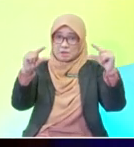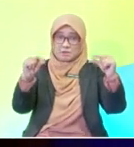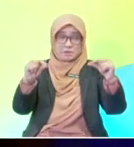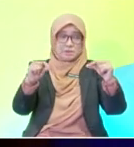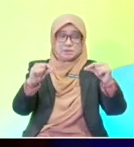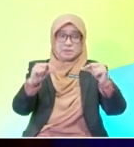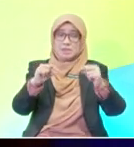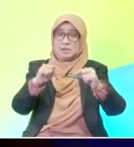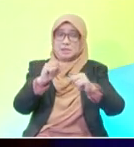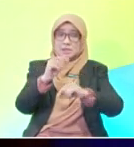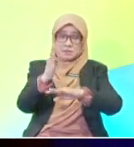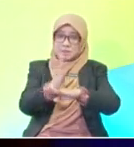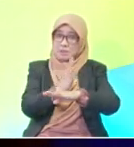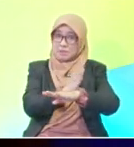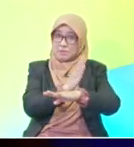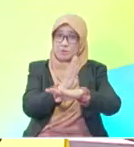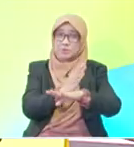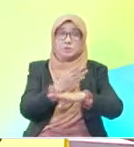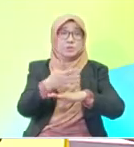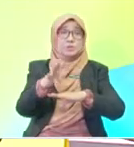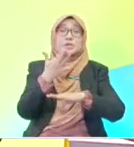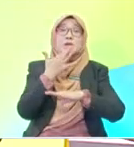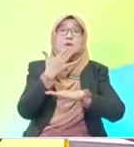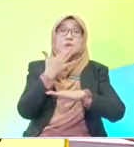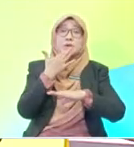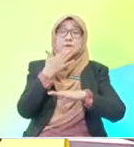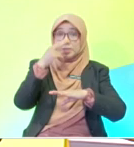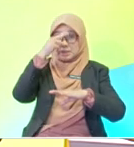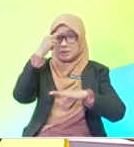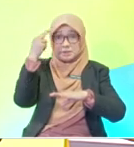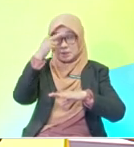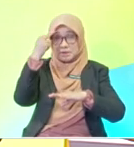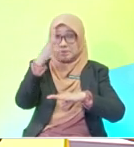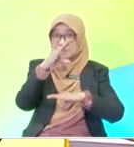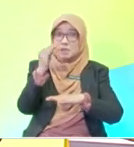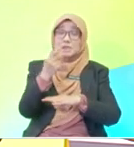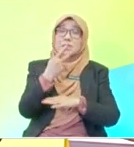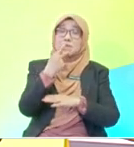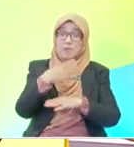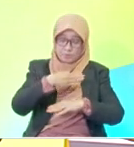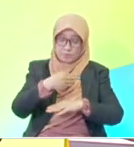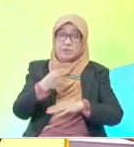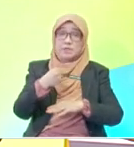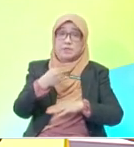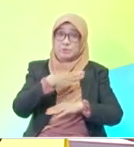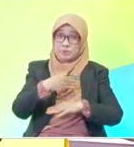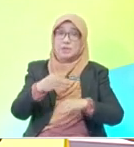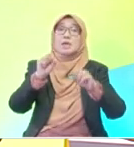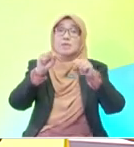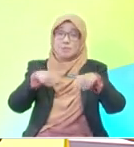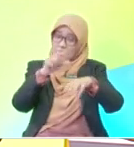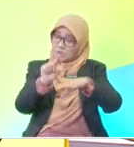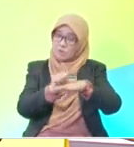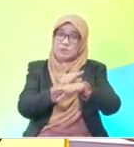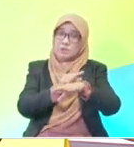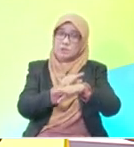kan? Putih. Jadi kita boleh terus guna kardbord ni, jadi tak perlulah nak warna dah. Putih. Jadi kita guna warna yang memang sedia